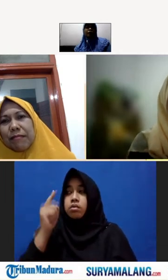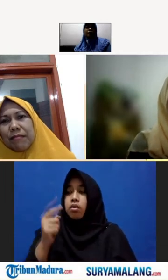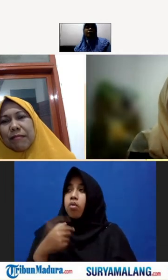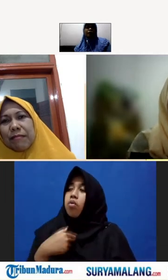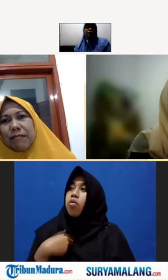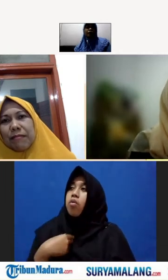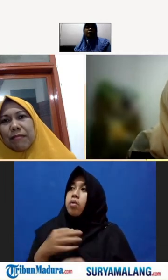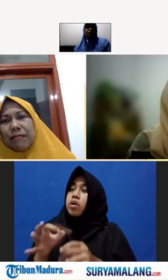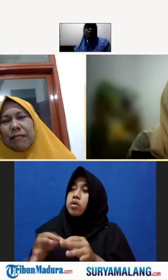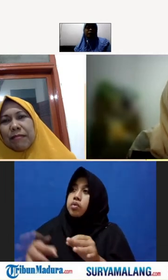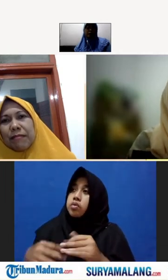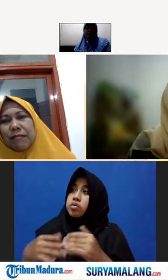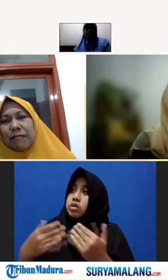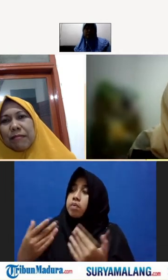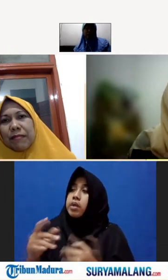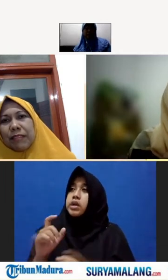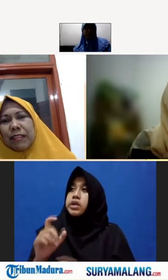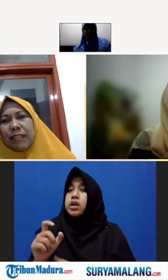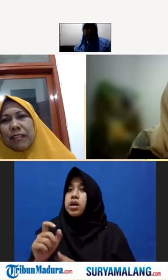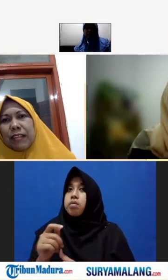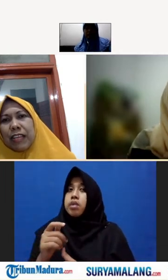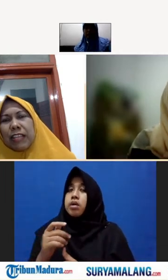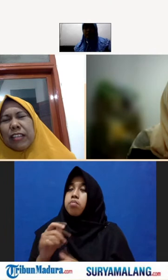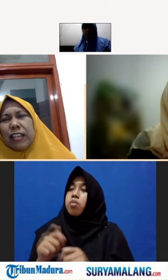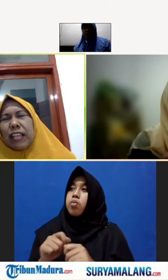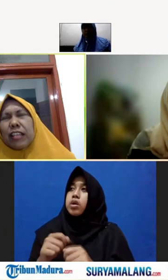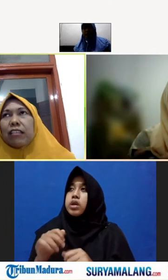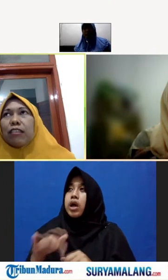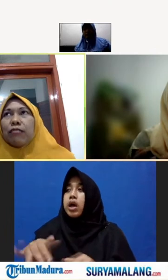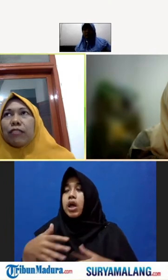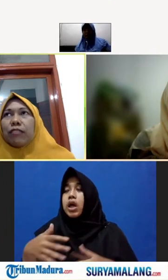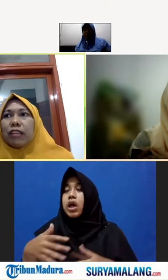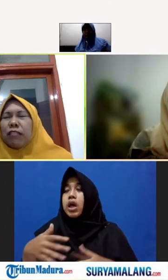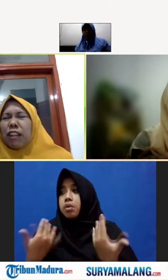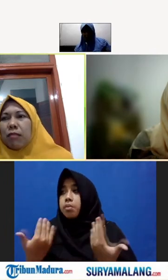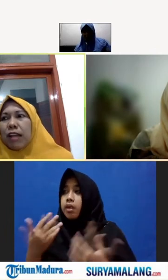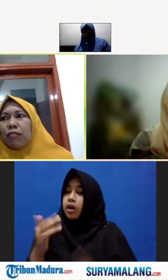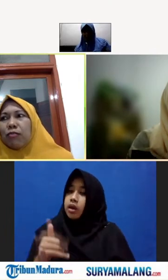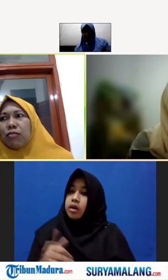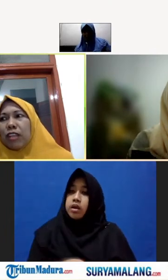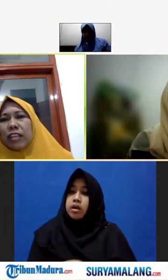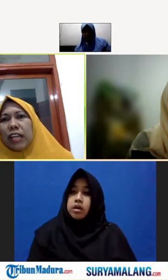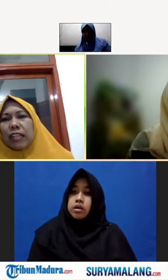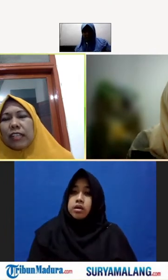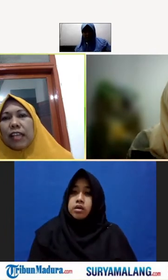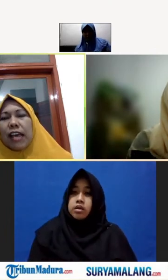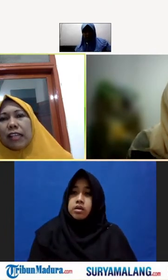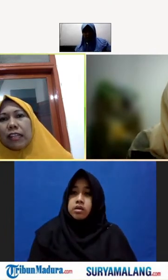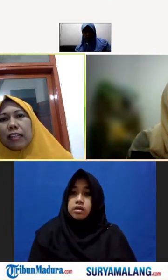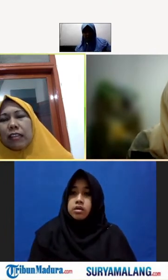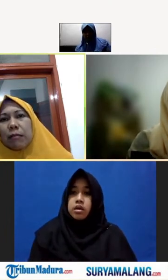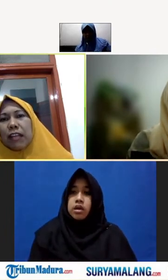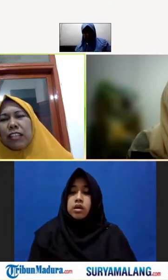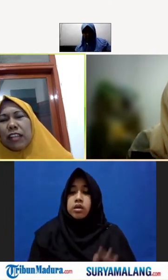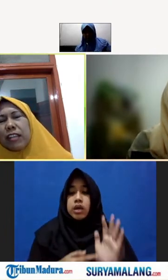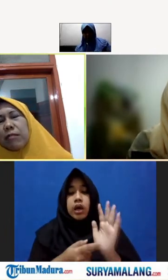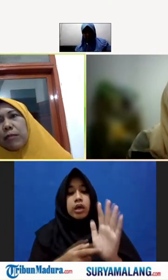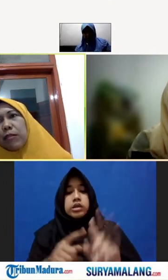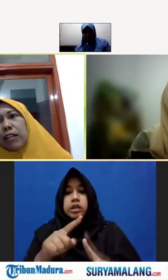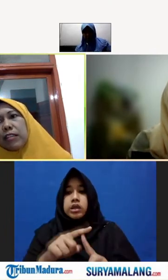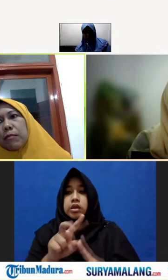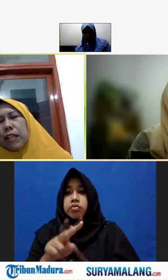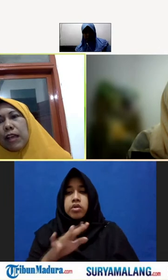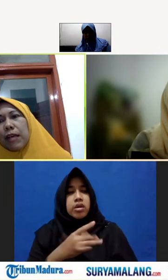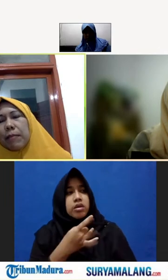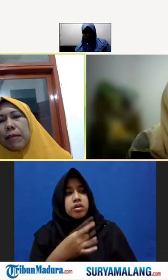anakku dengan cara apa nih. Saya lihat kan TV, film kartun juga dia nggak tertarik. Makanya saya kadang